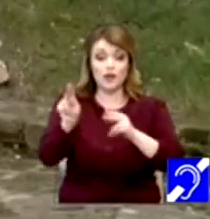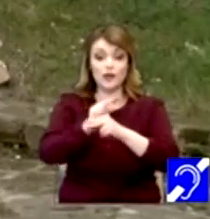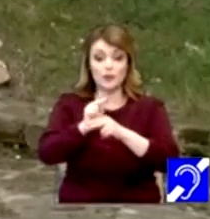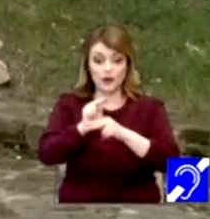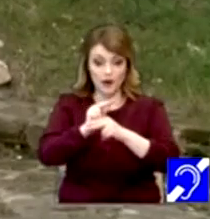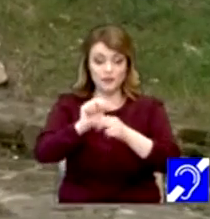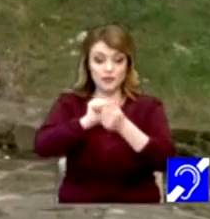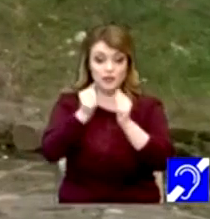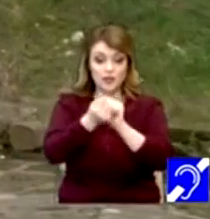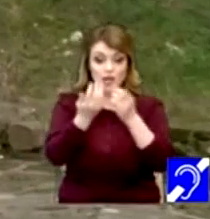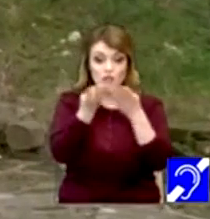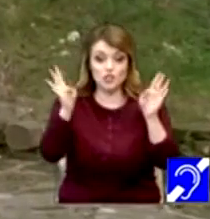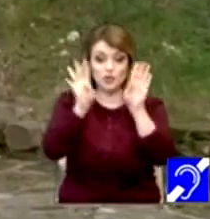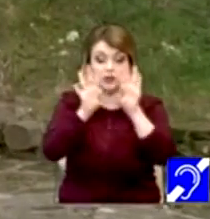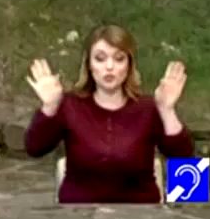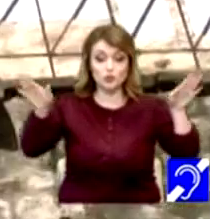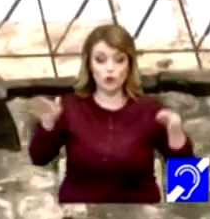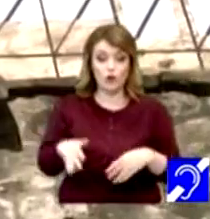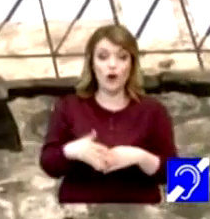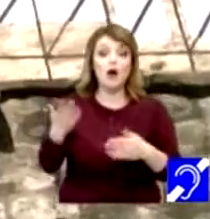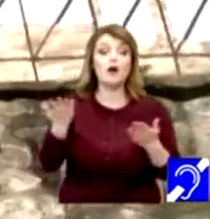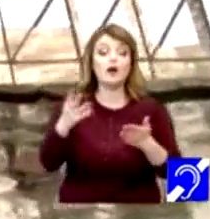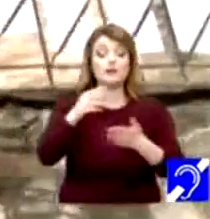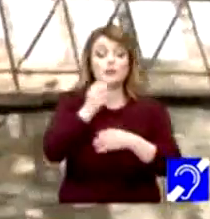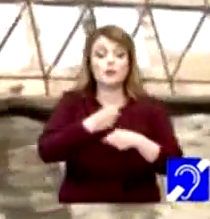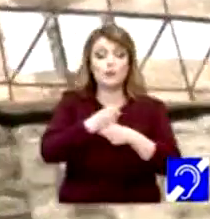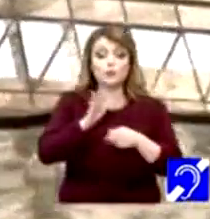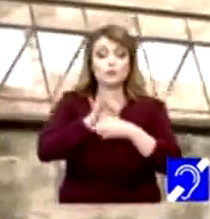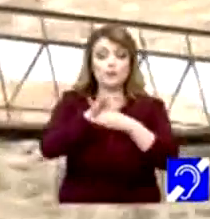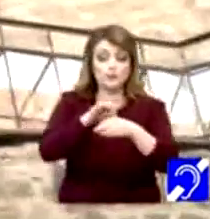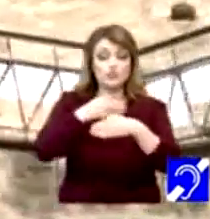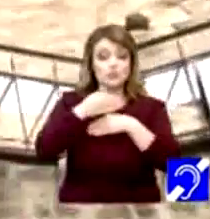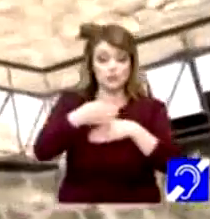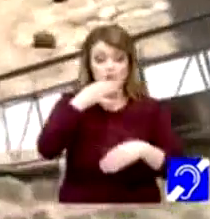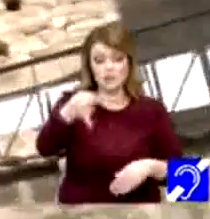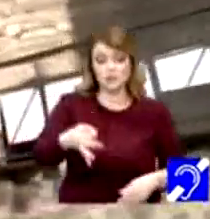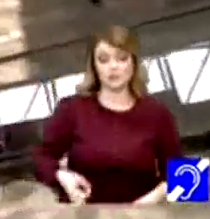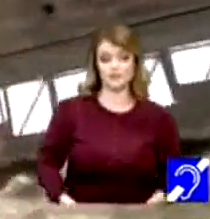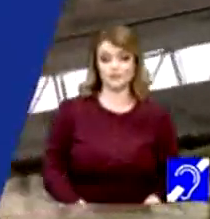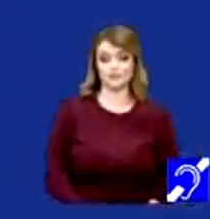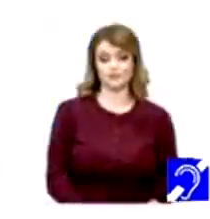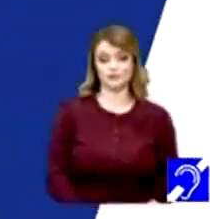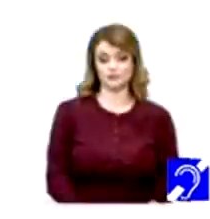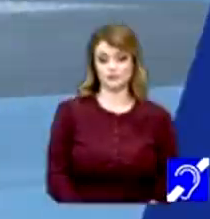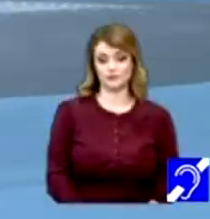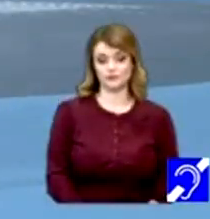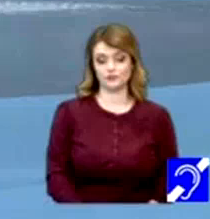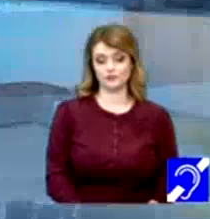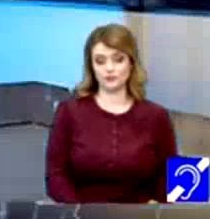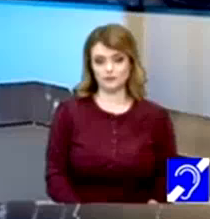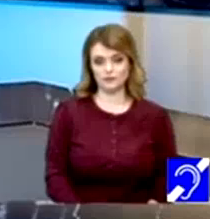Ce lucrări sunt prevăzute și când se vor încheia acestea, vă spunem peste câteva minute în telejurnal.